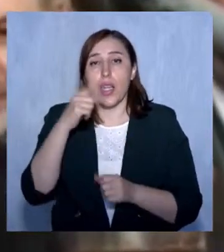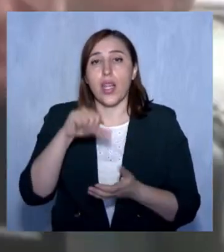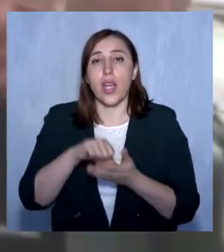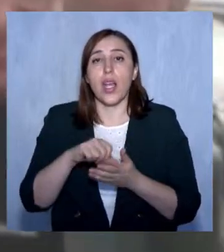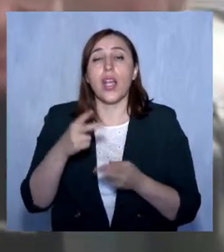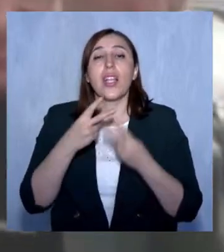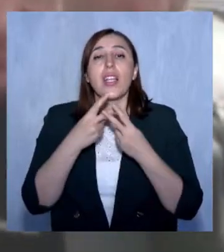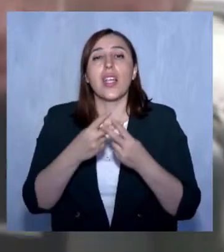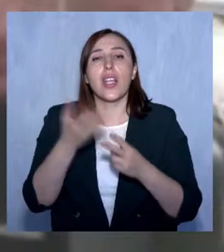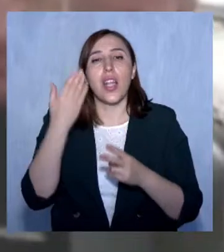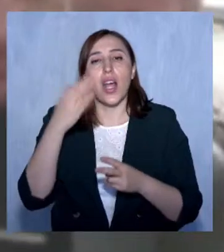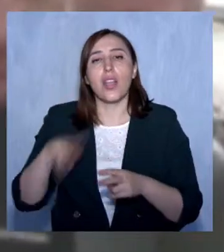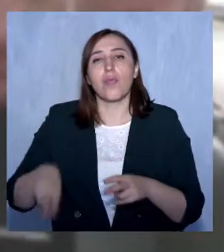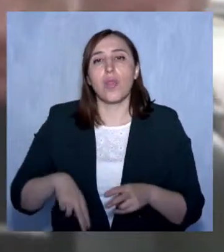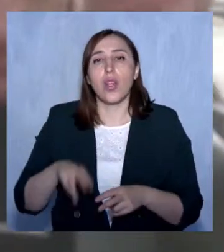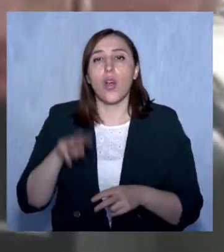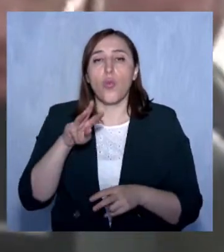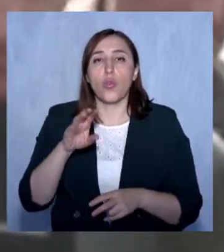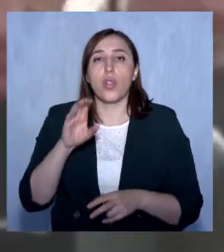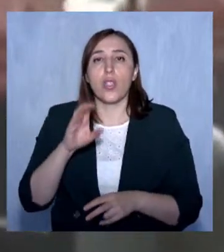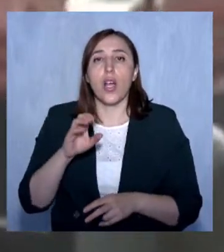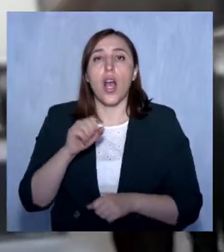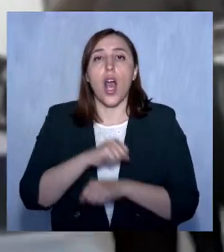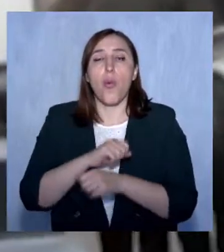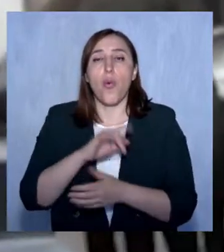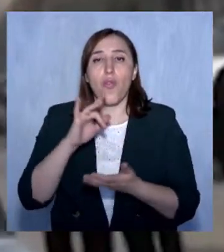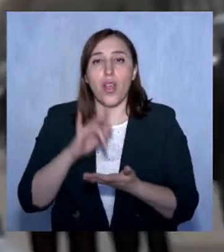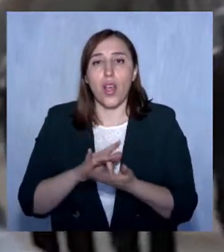վարջության նախգին պետ Մուշեղ Սաղաթելյանի, աբովյան